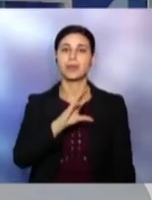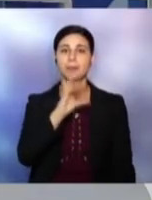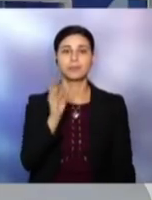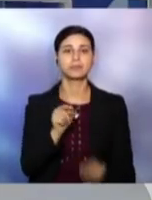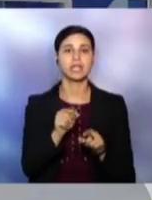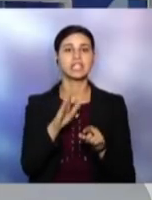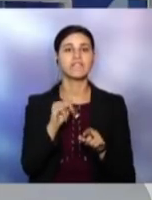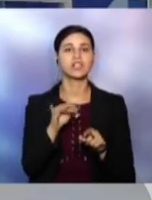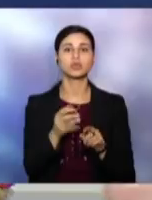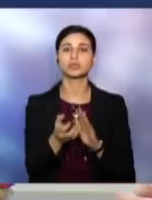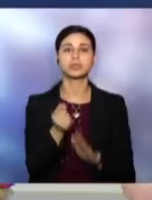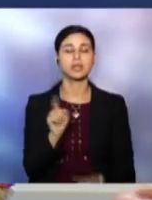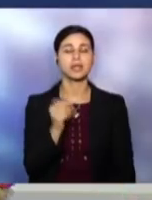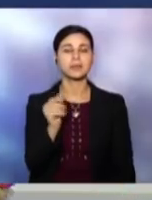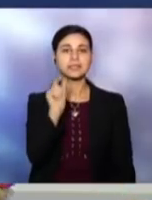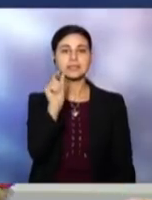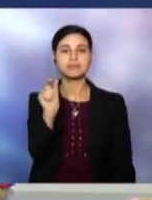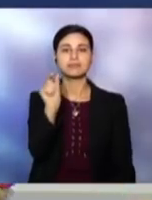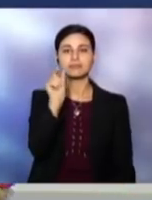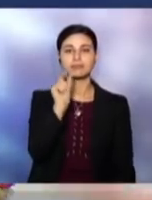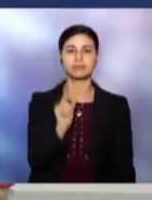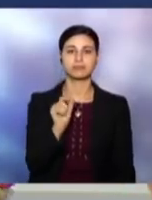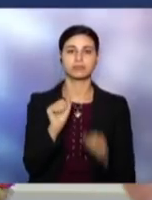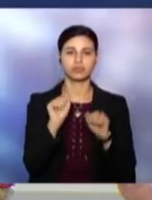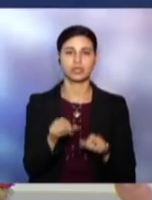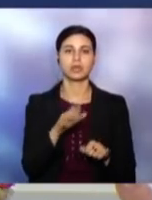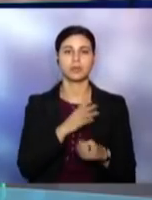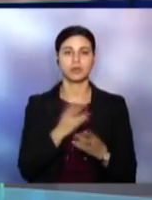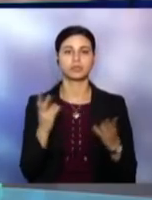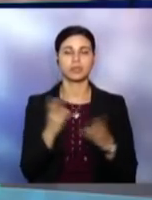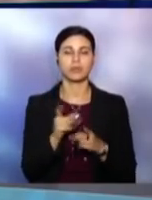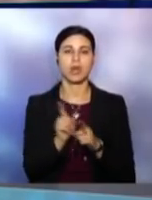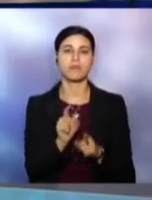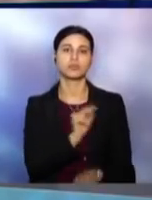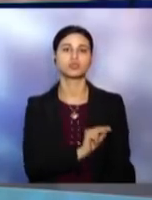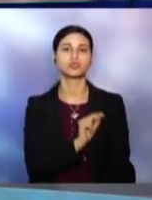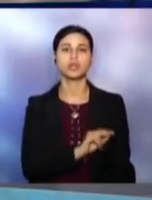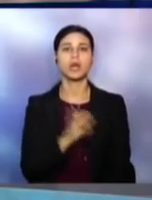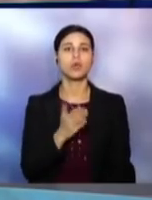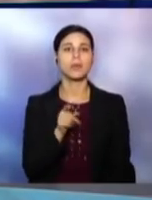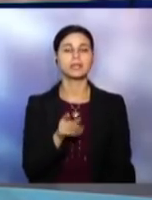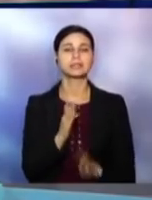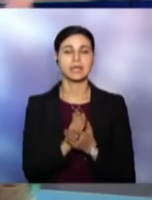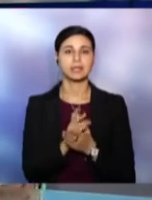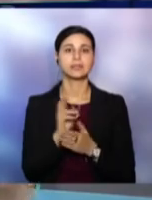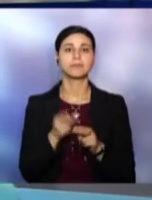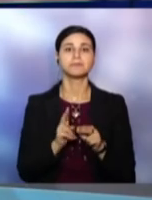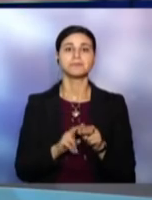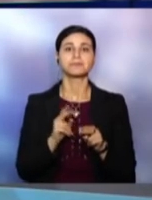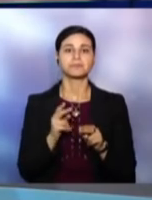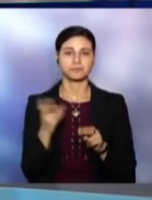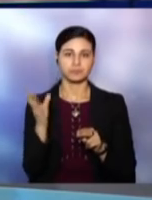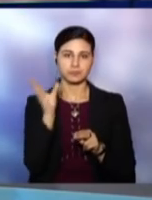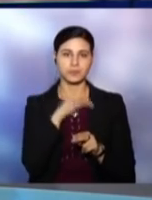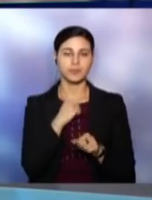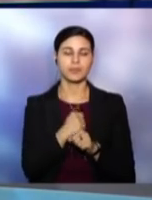თლიანად ვირუსი კი არ გამოვიყენოთ, ისი რაღაც კომპონენტი გამოვიყენოთ უკვე მედიკამენტის სახით, მუშანაწილი, ესე რომ ვთქვათ, იმისთვის რომ ეს გამოიწვიოს.